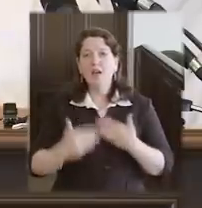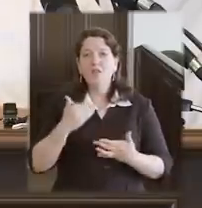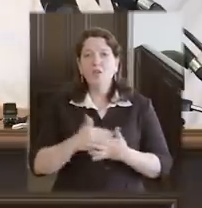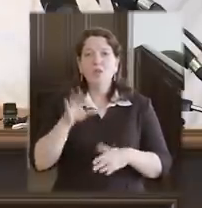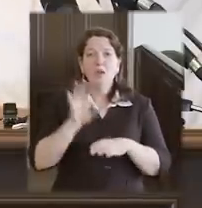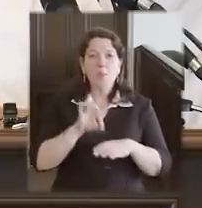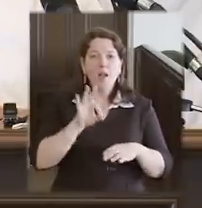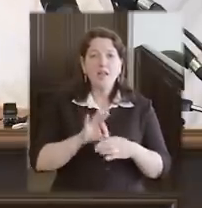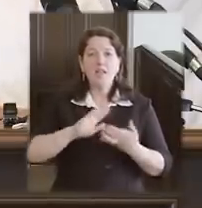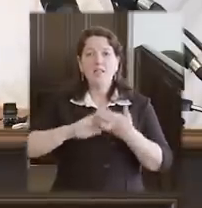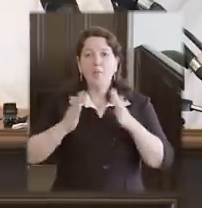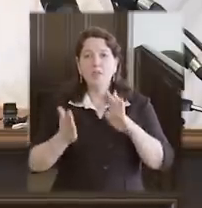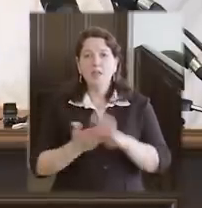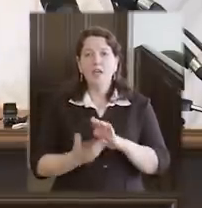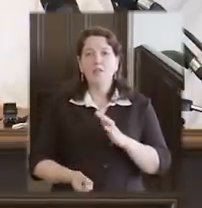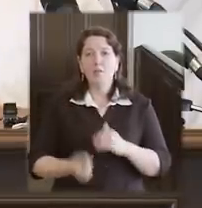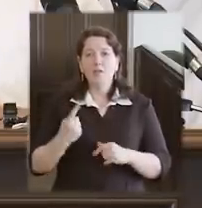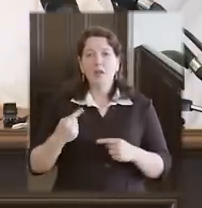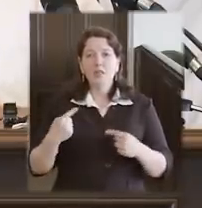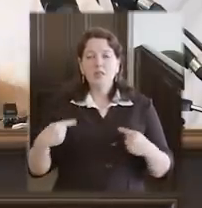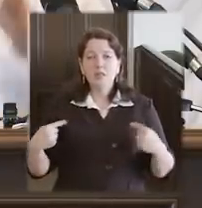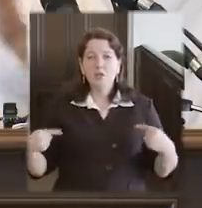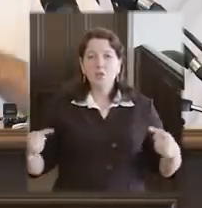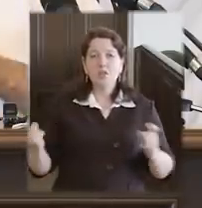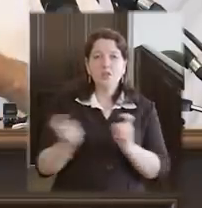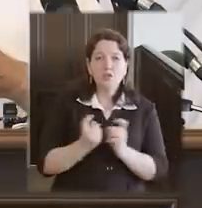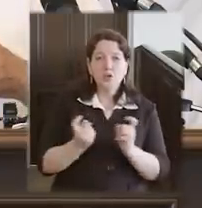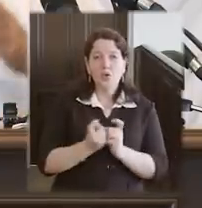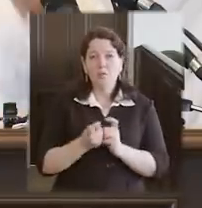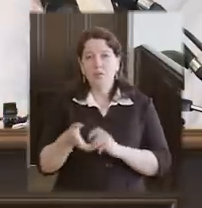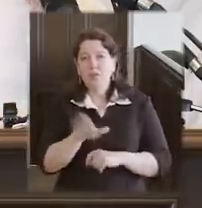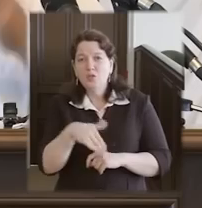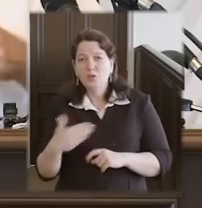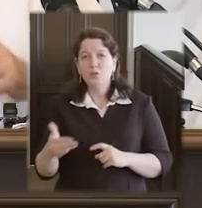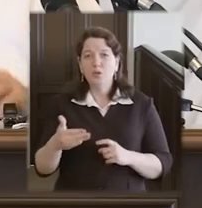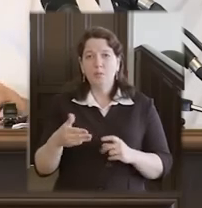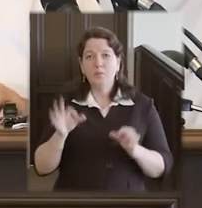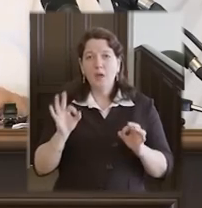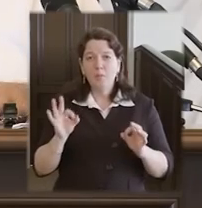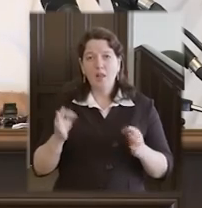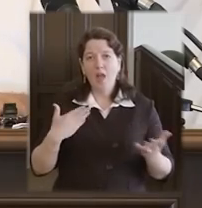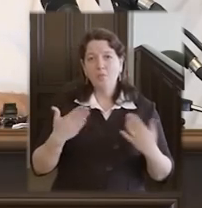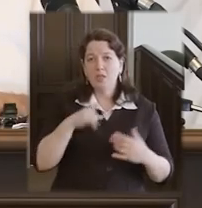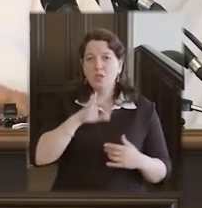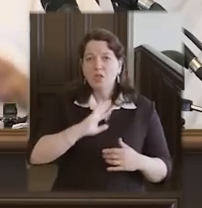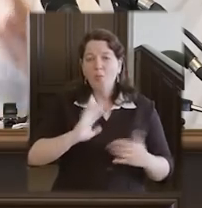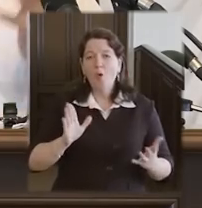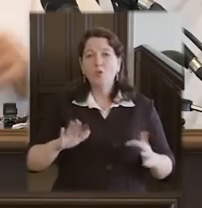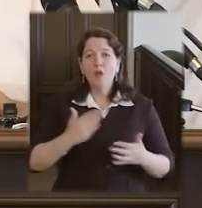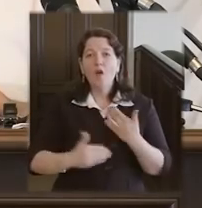концов, болезни, и обстоятельства, и чего только нет. И друг к другу сходимся, и нет конца разговорам. Разговоров о том,